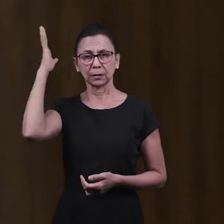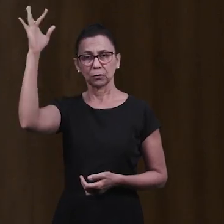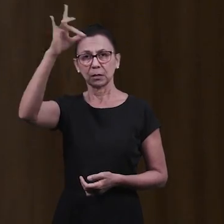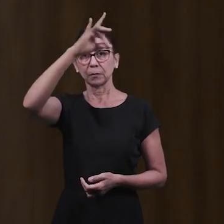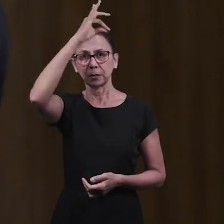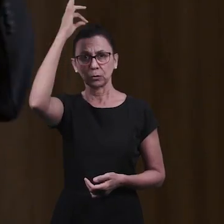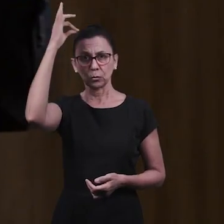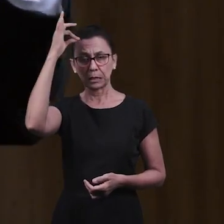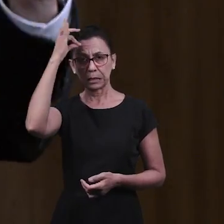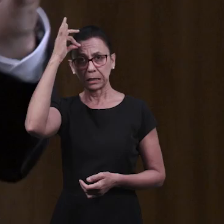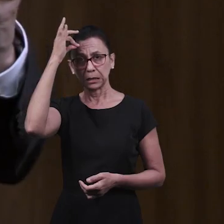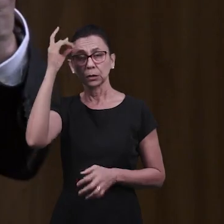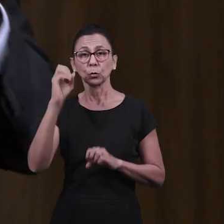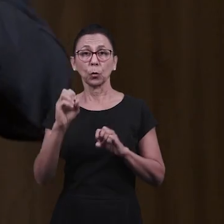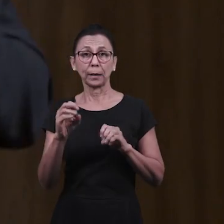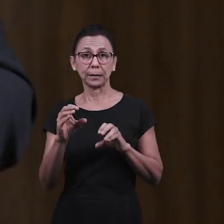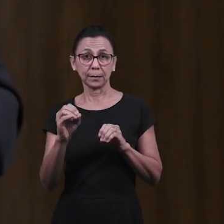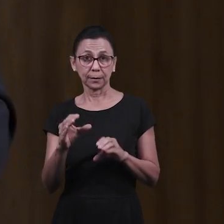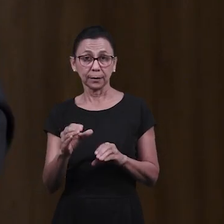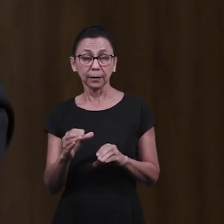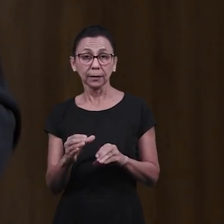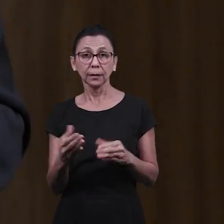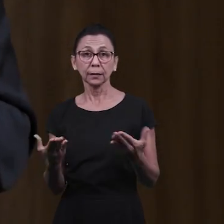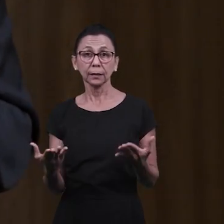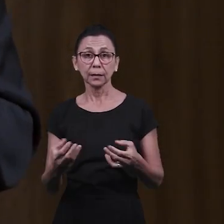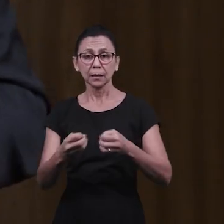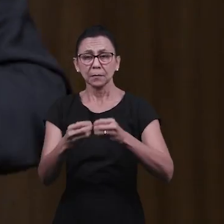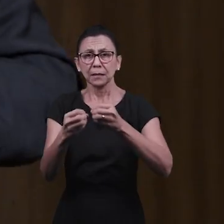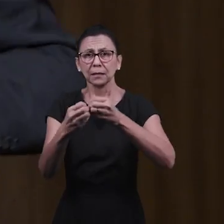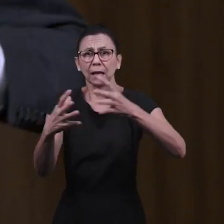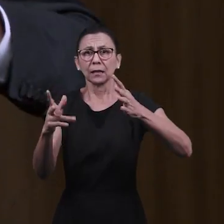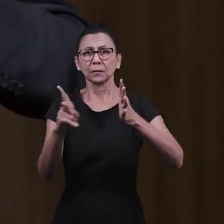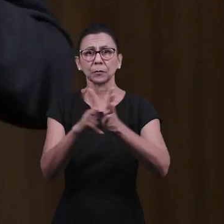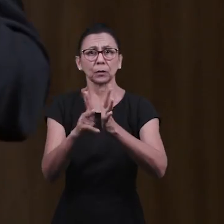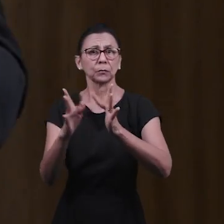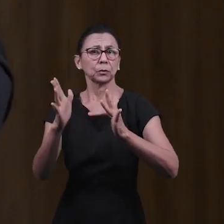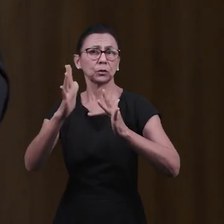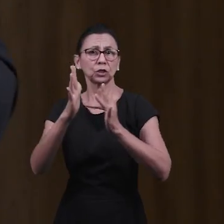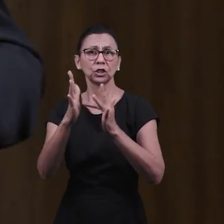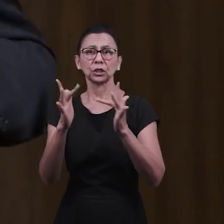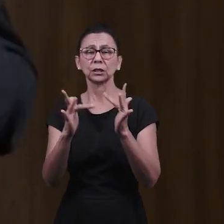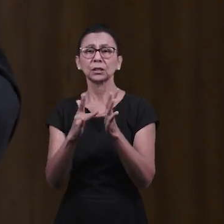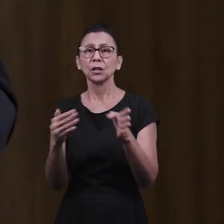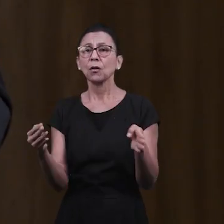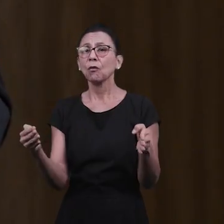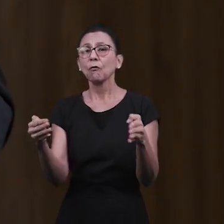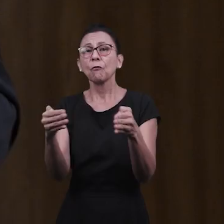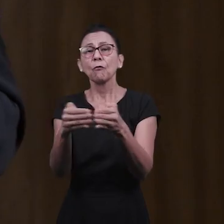Saint-Esprit que même dans ces signes réalisés par Jésus,